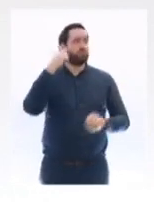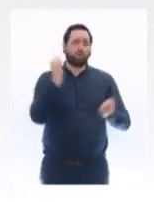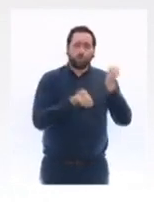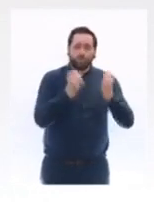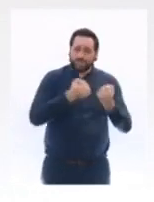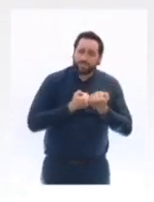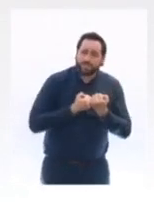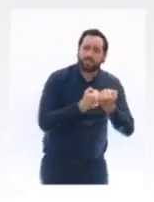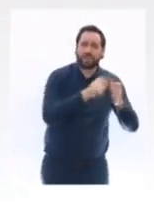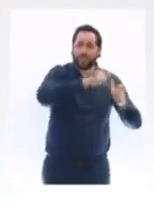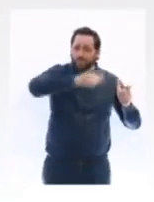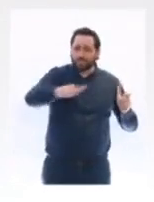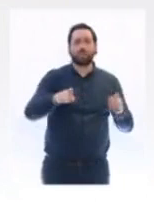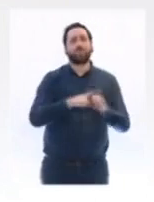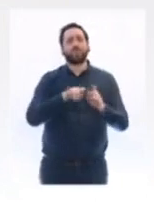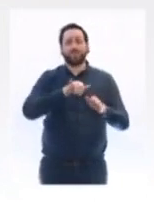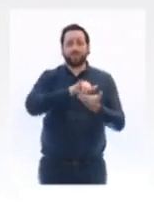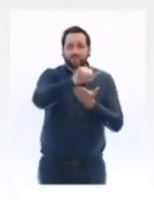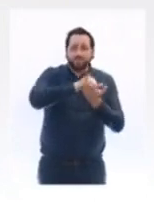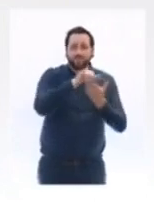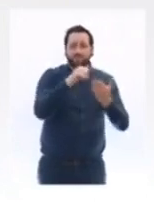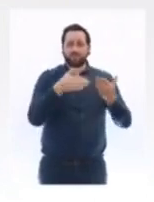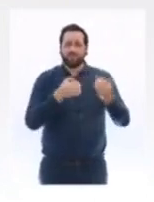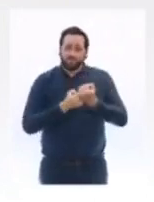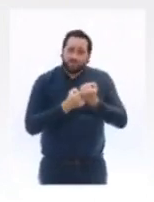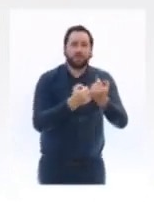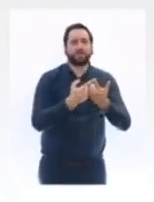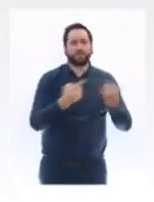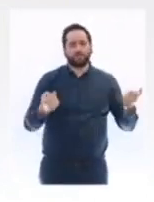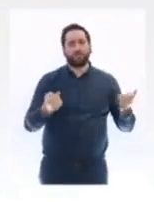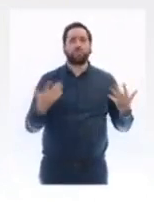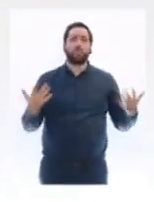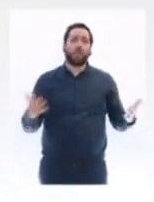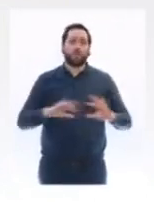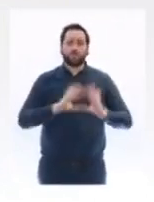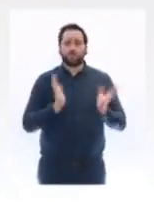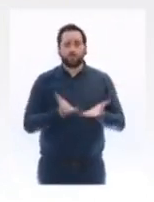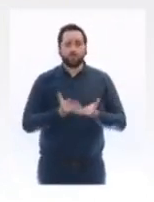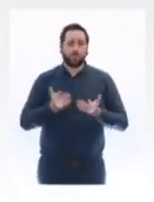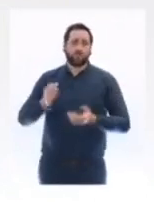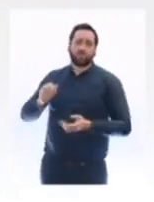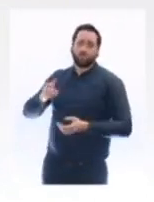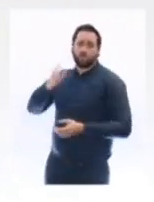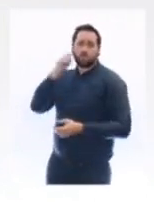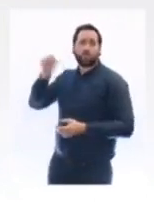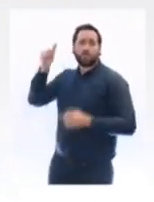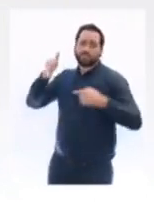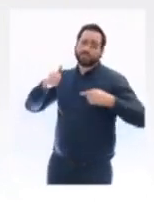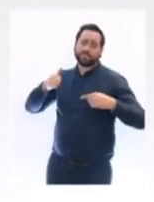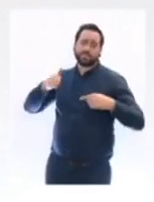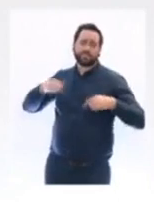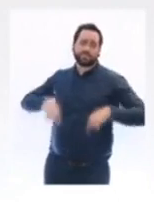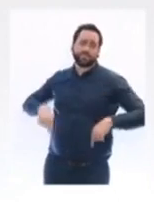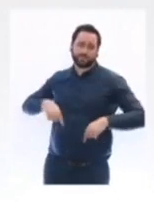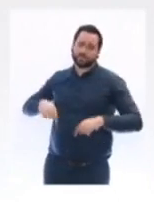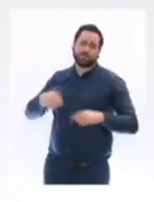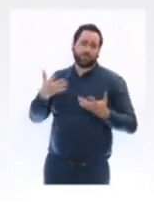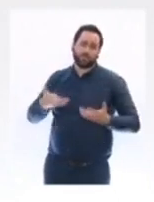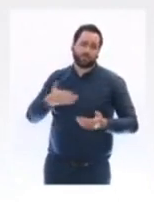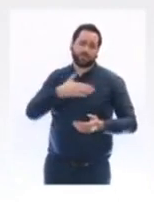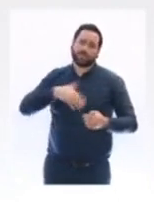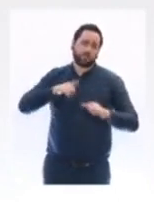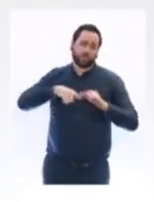surmonterons. Nous surmonterons ces conséquences du confinement. Nous surmonterons cette épreuve sanitaire. Il faut croire dans